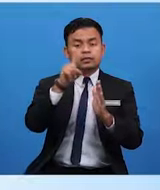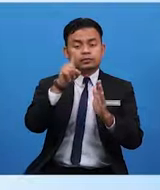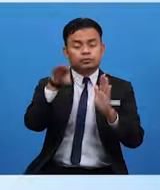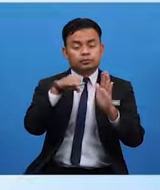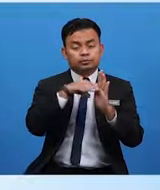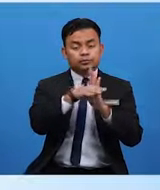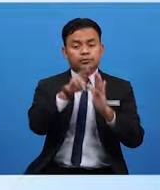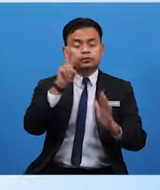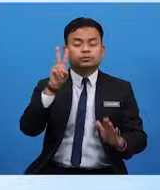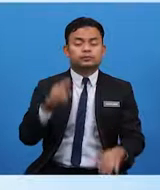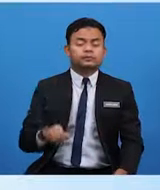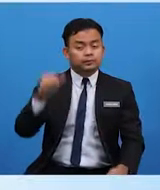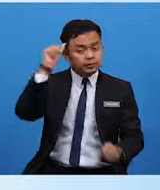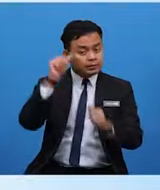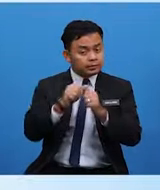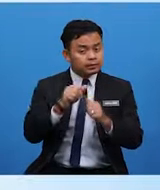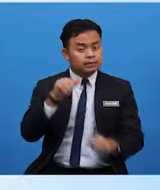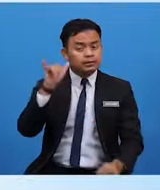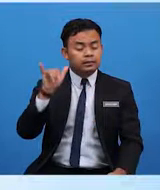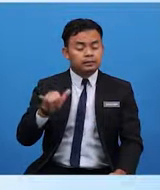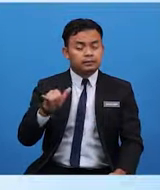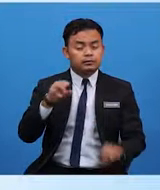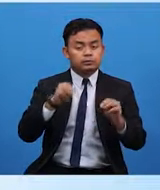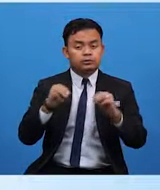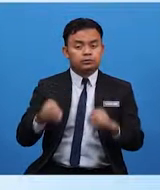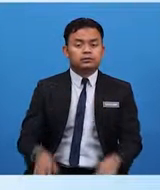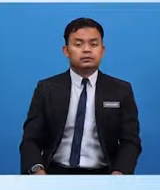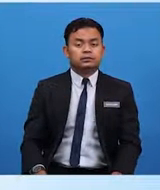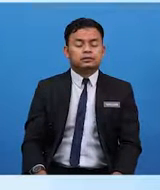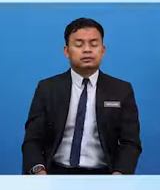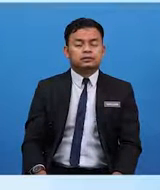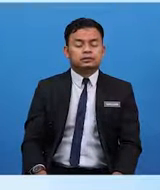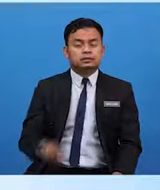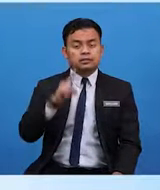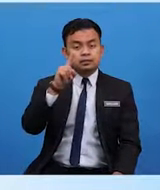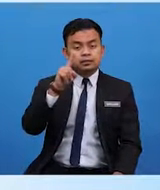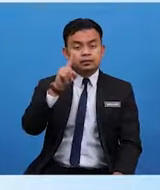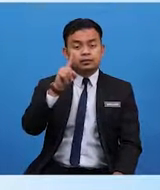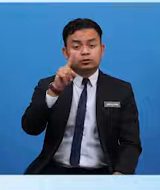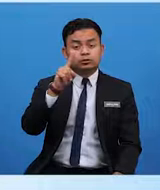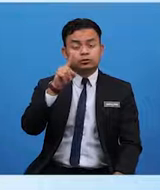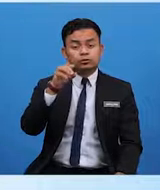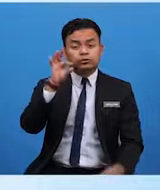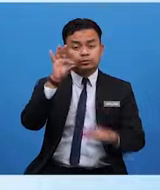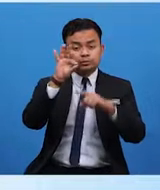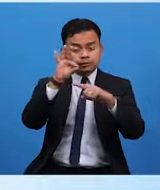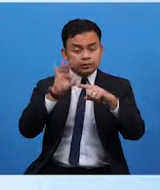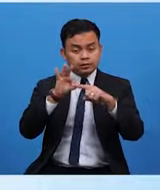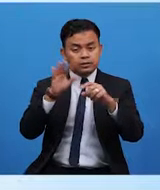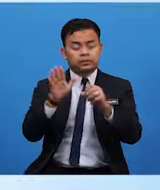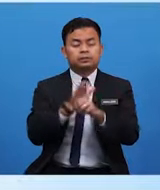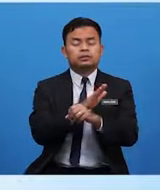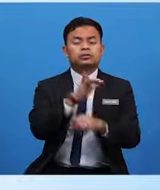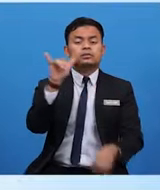ingatnya murid-murid satu pecahan penuh = 1 Nomor bulat